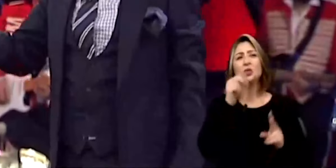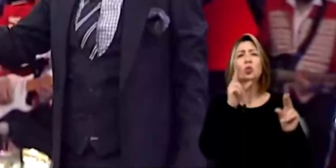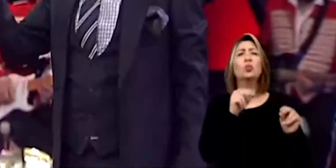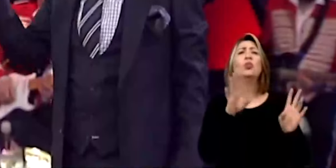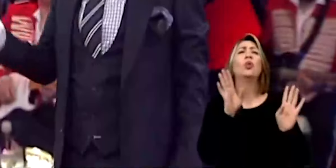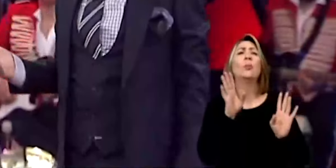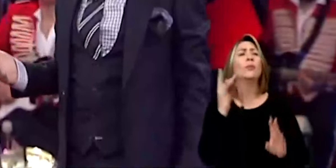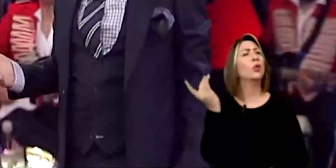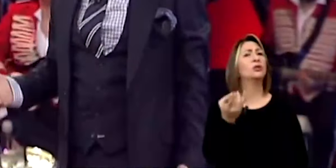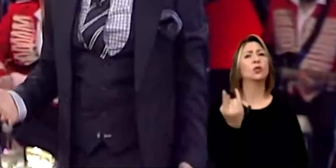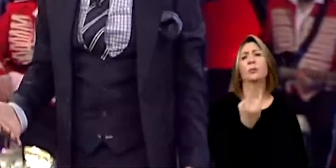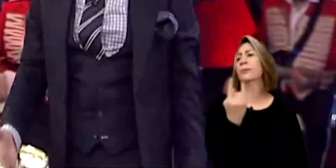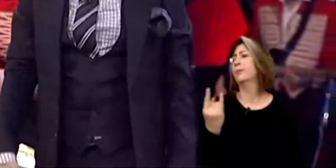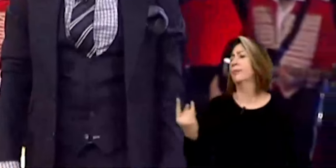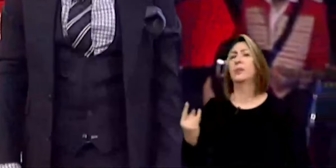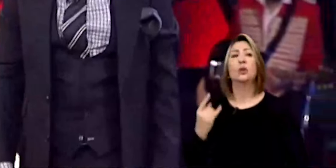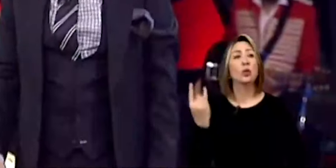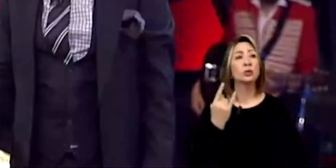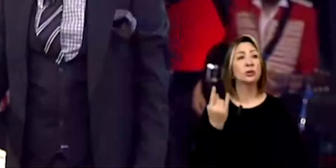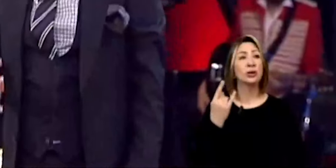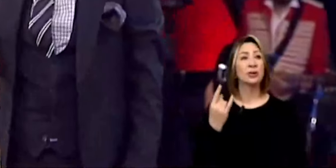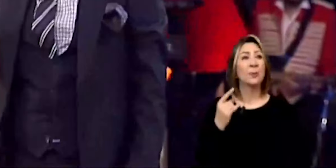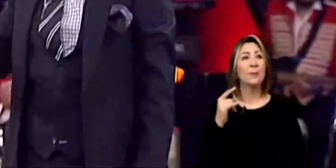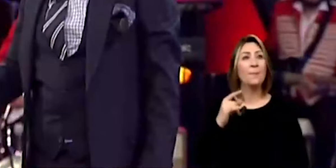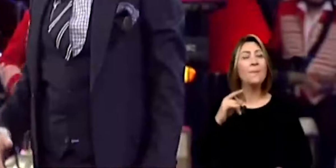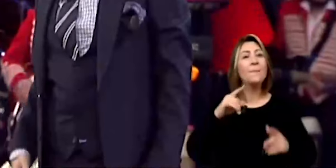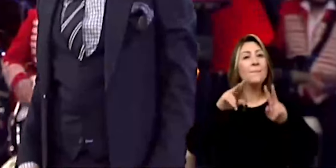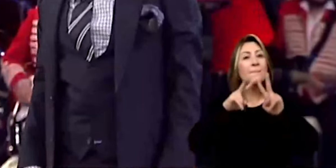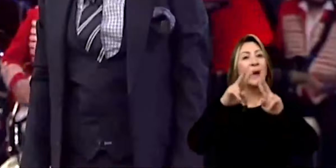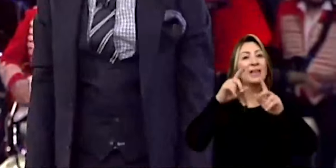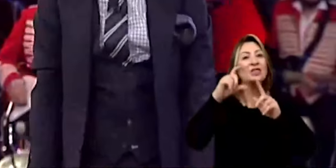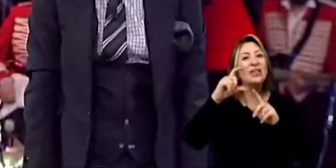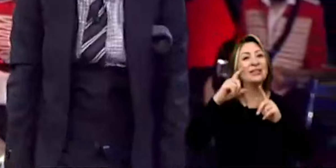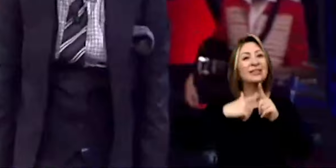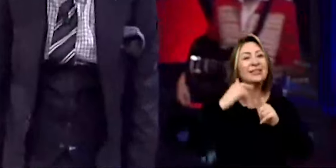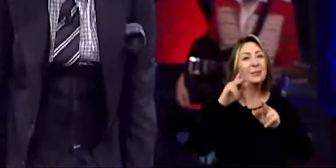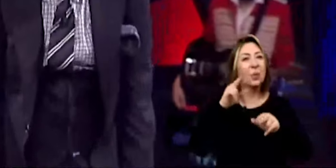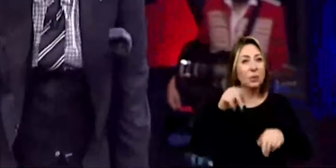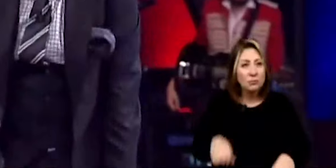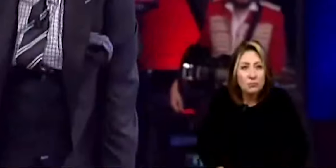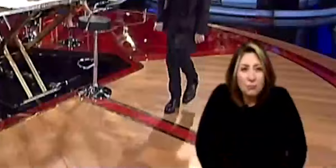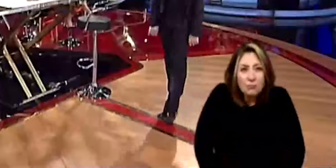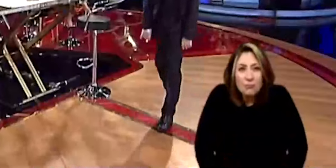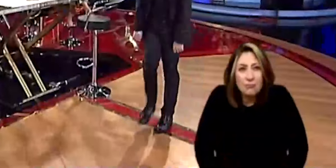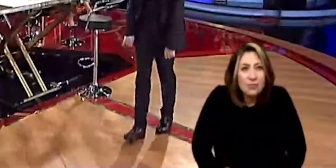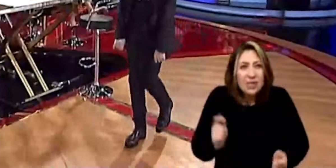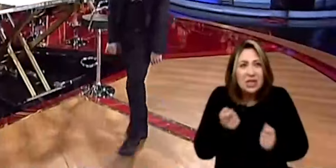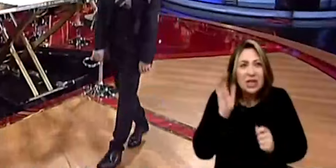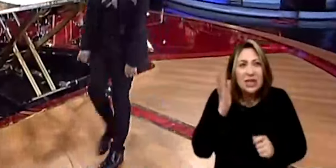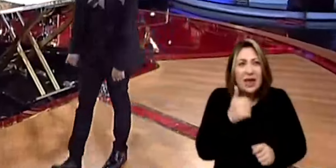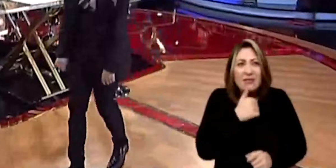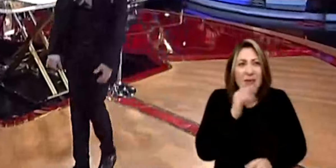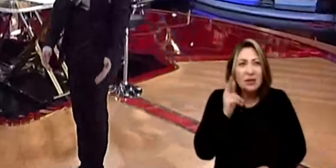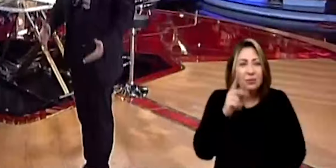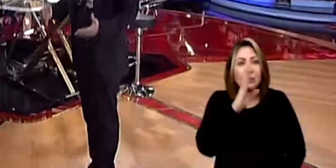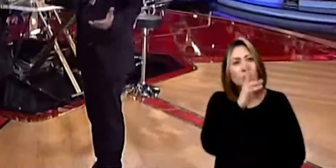uyumuyorum, dolaşıyorum. Dolaşırken böyle Michael Jackson'ın bir klibi vardır. Oradaki gibi böyle işe giden adamlar